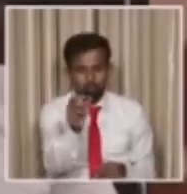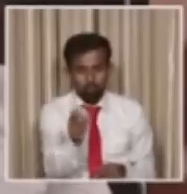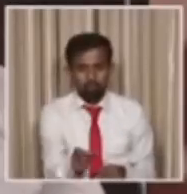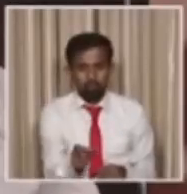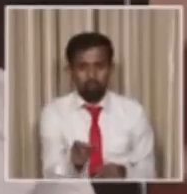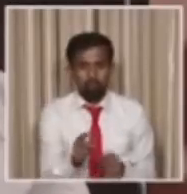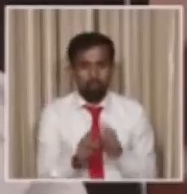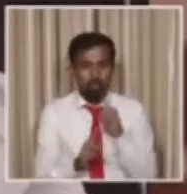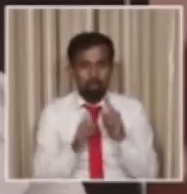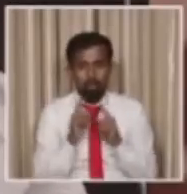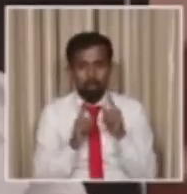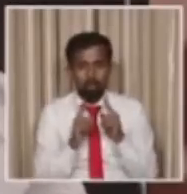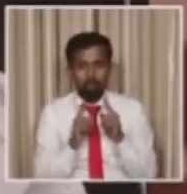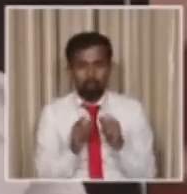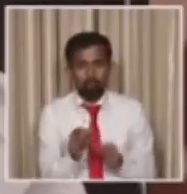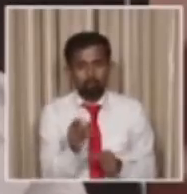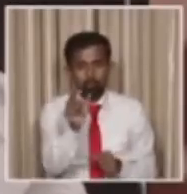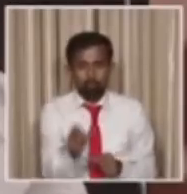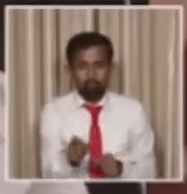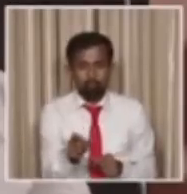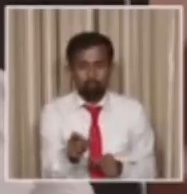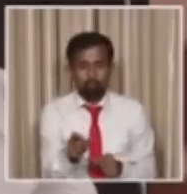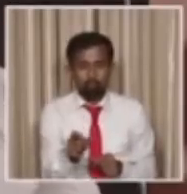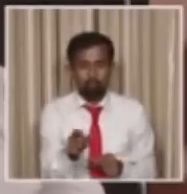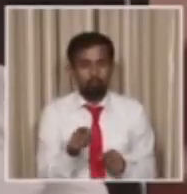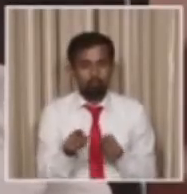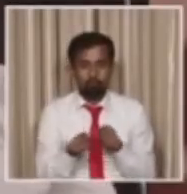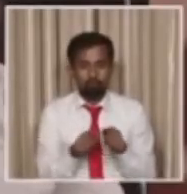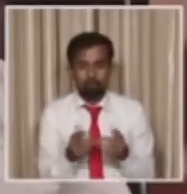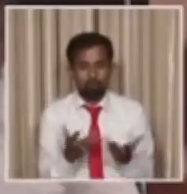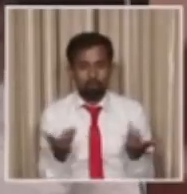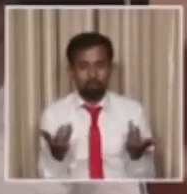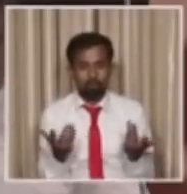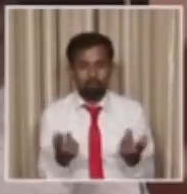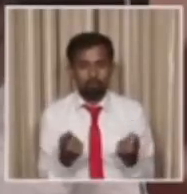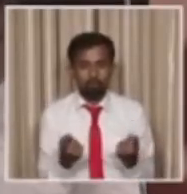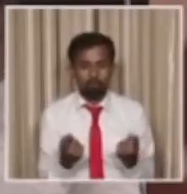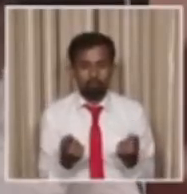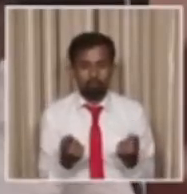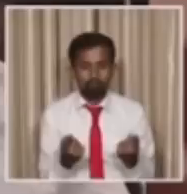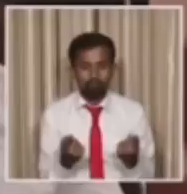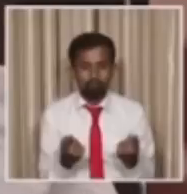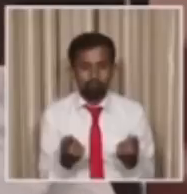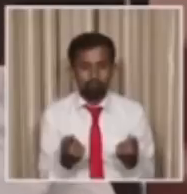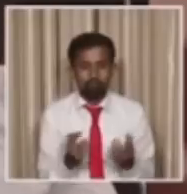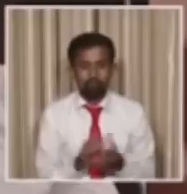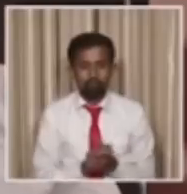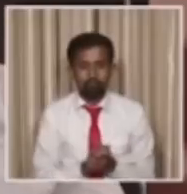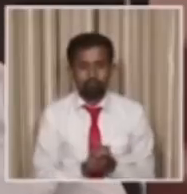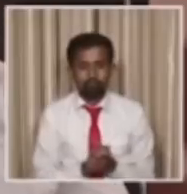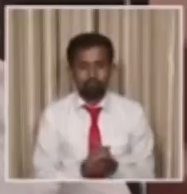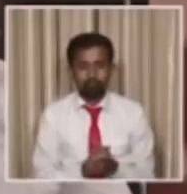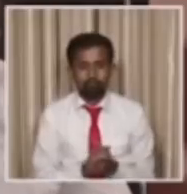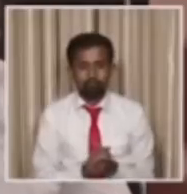දැන් කතා කරනකොට දැන් ඔබතුමාලට වුණත් එහෙම දෙයක් නෙමෙයිනේ අවශ්‍ය. දැන් මම